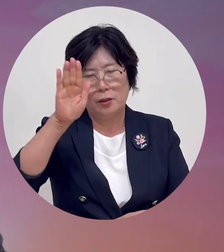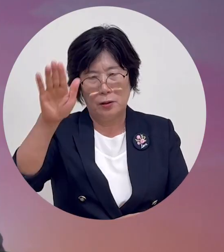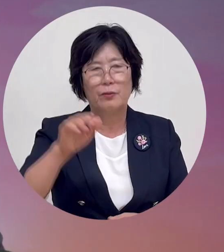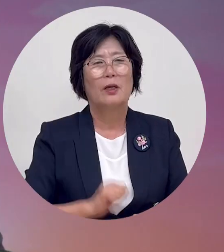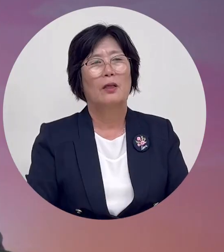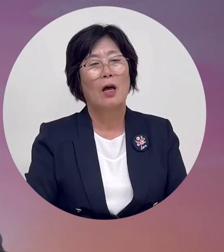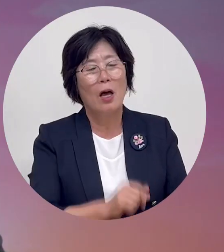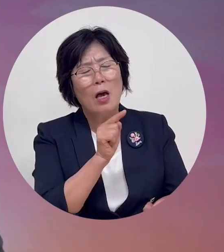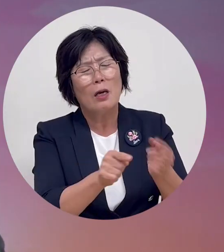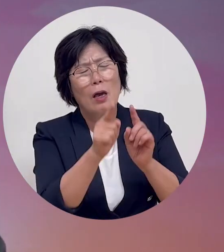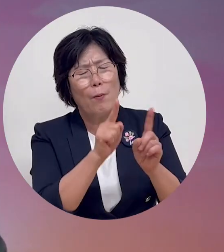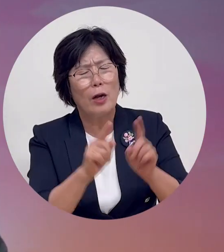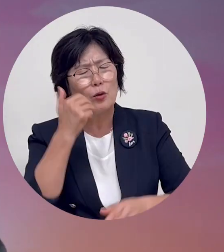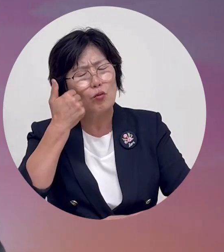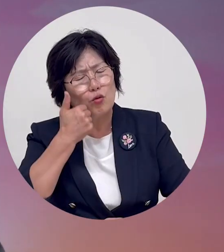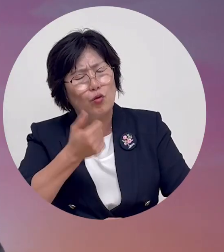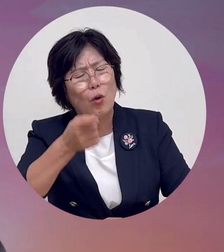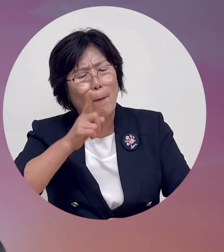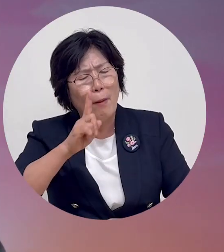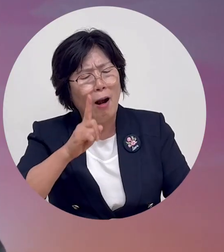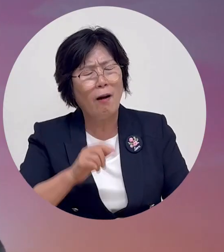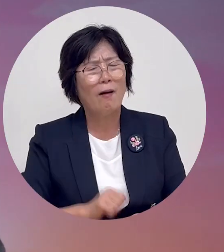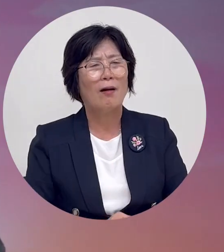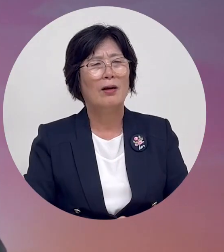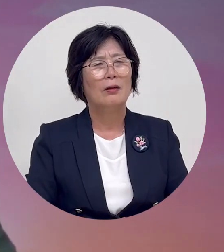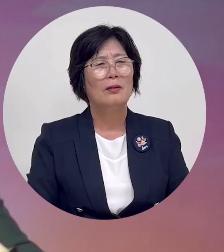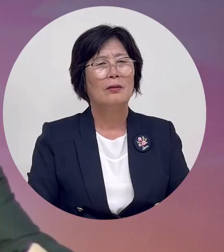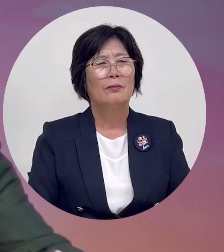말씀이 누구의 말씀이시죠?